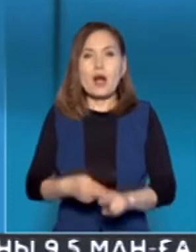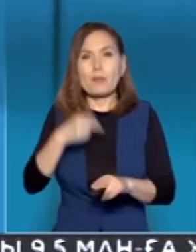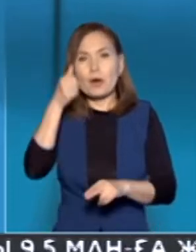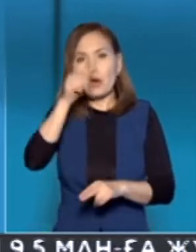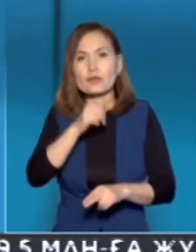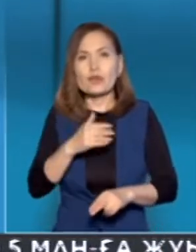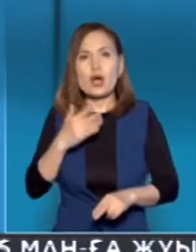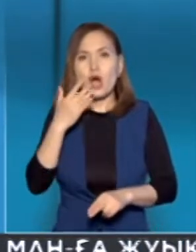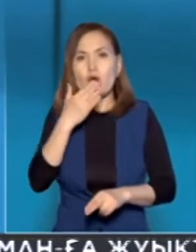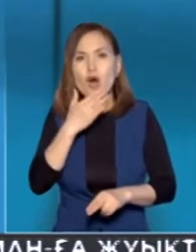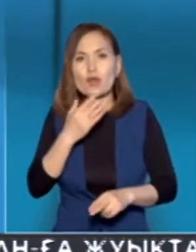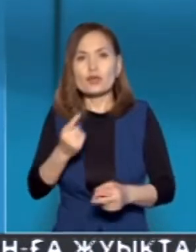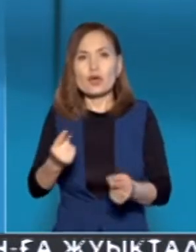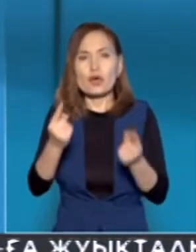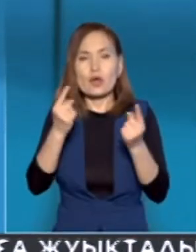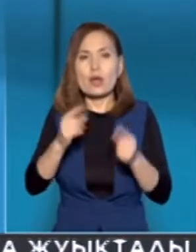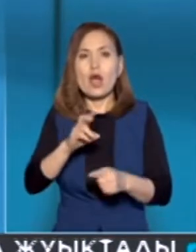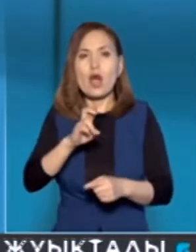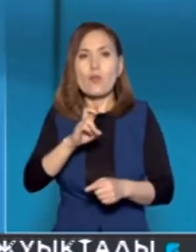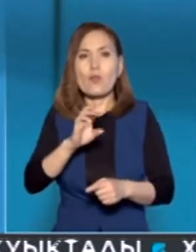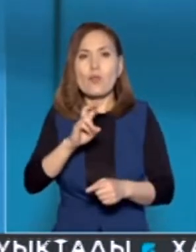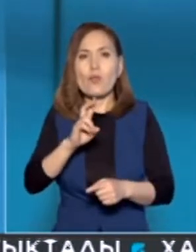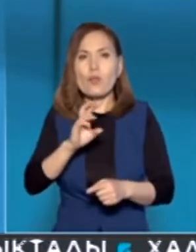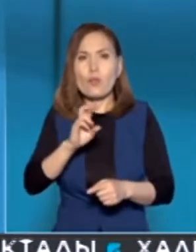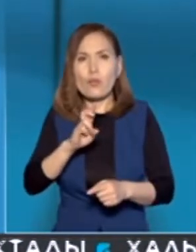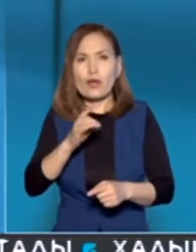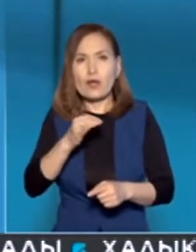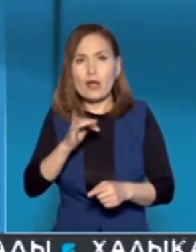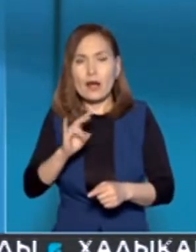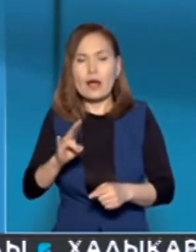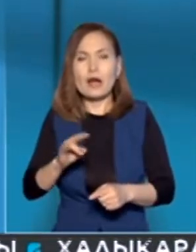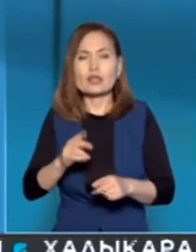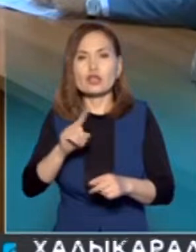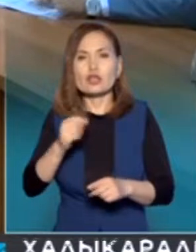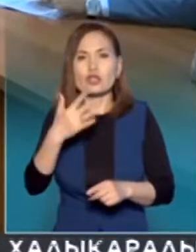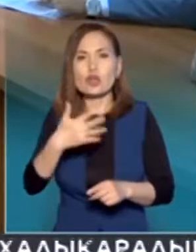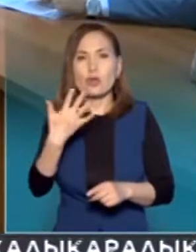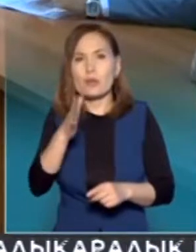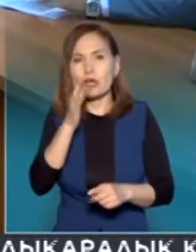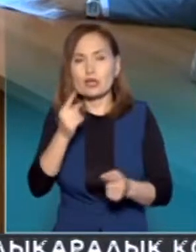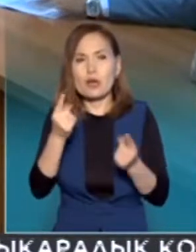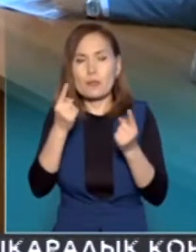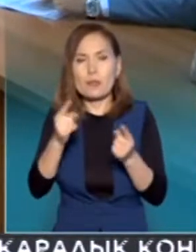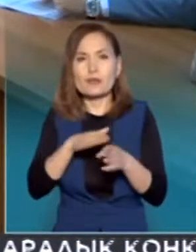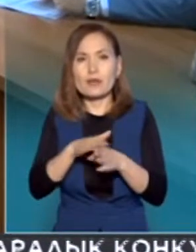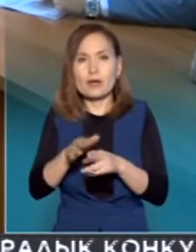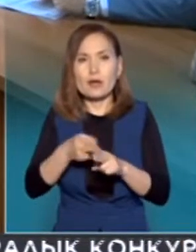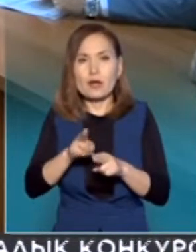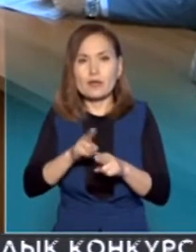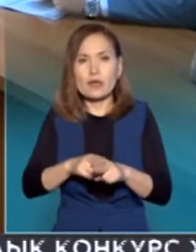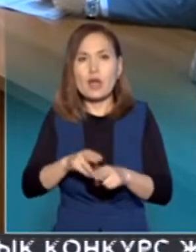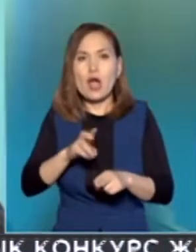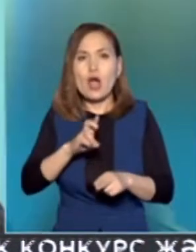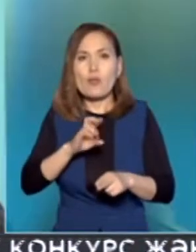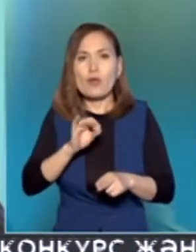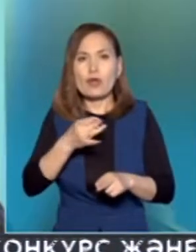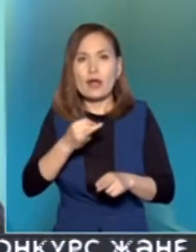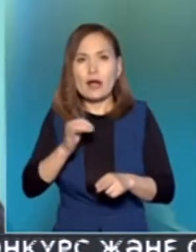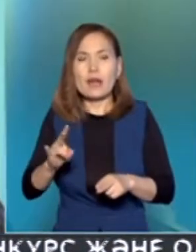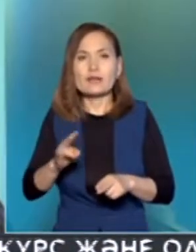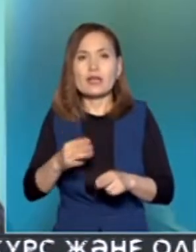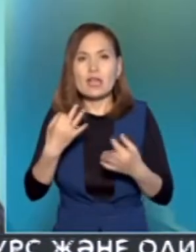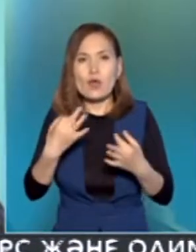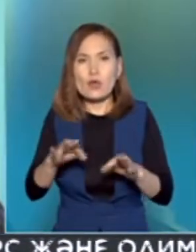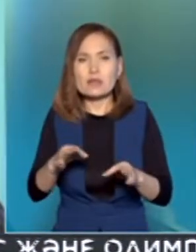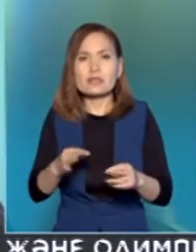Бұйыл ұлт көсемі Әлихан Бөкейханның 155 жылдығы. Осыған орай алаштанушы Сұлтанхан Аққұлұлы Әлихан Бөкейхан және тәуелсіздік